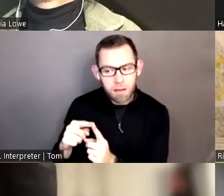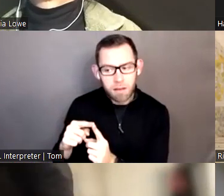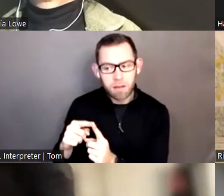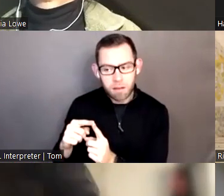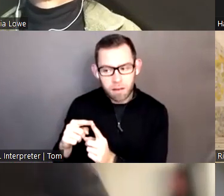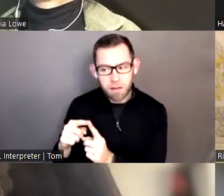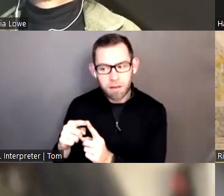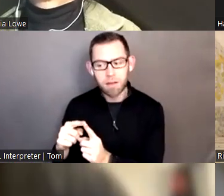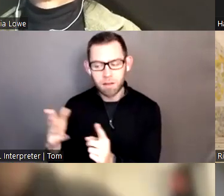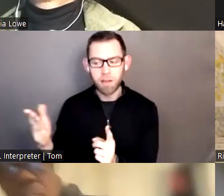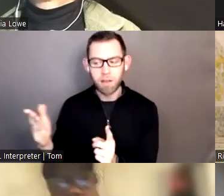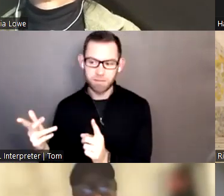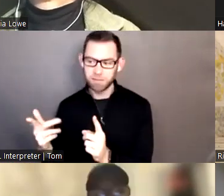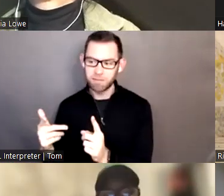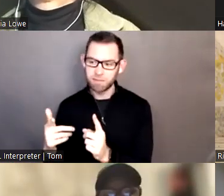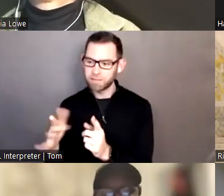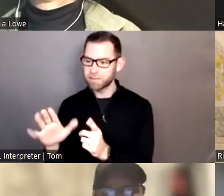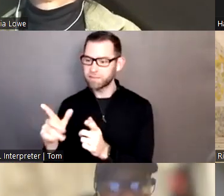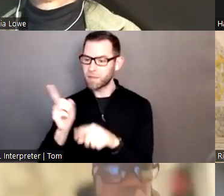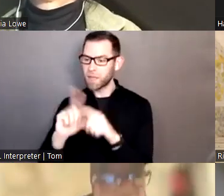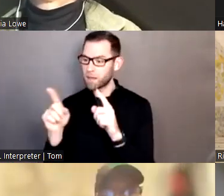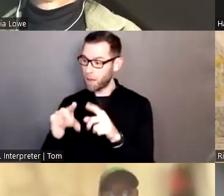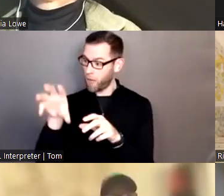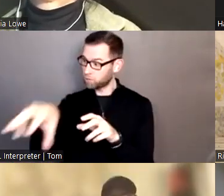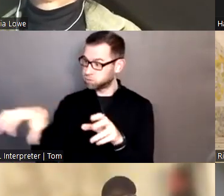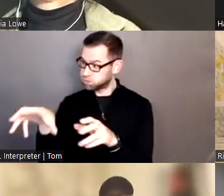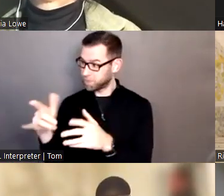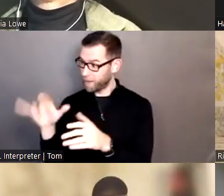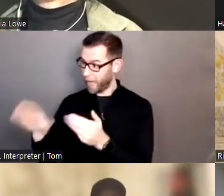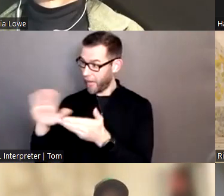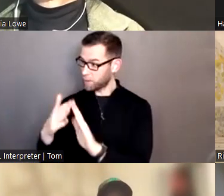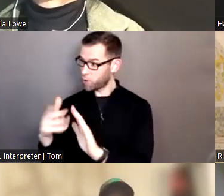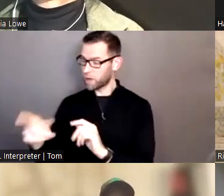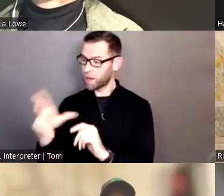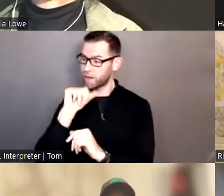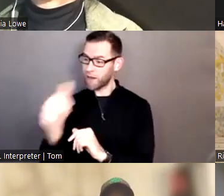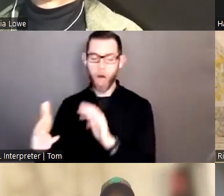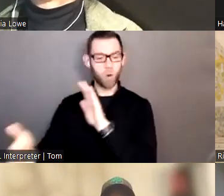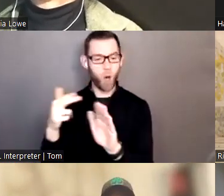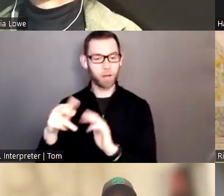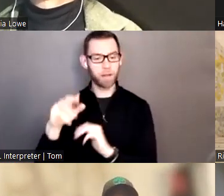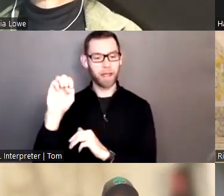un projet qui est quelques monde qui est pas